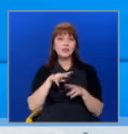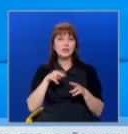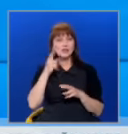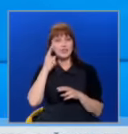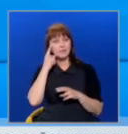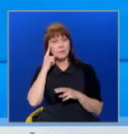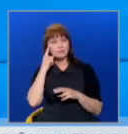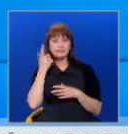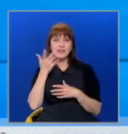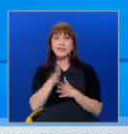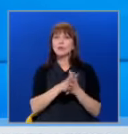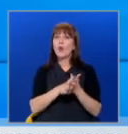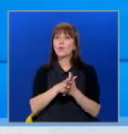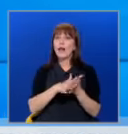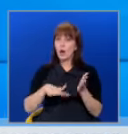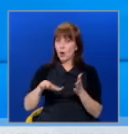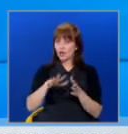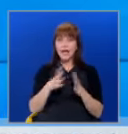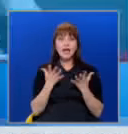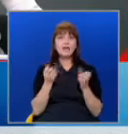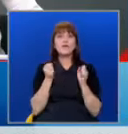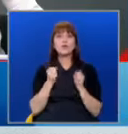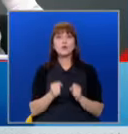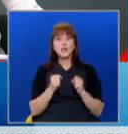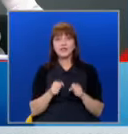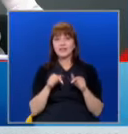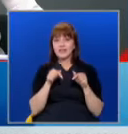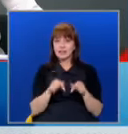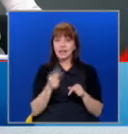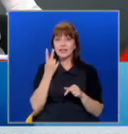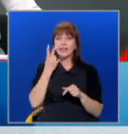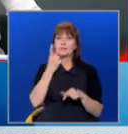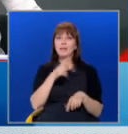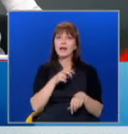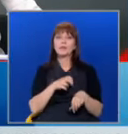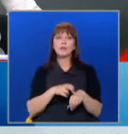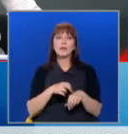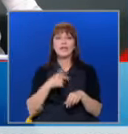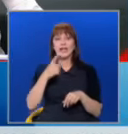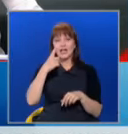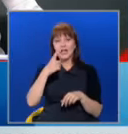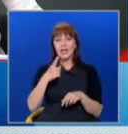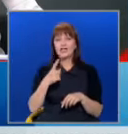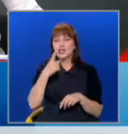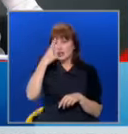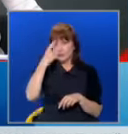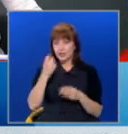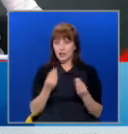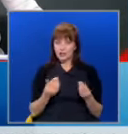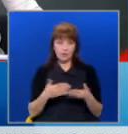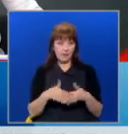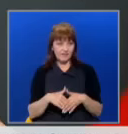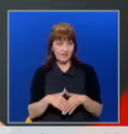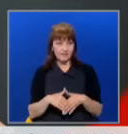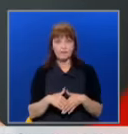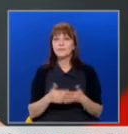обществото за предаването референдум тази вечер. Какви са очакванията? Сега ще разберем от Добрина Чешмеджиева. Добър вечер. Добър вечер. Данните